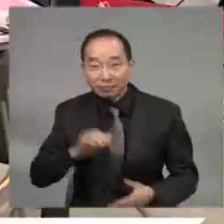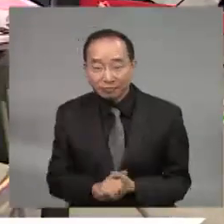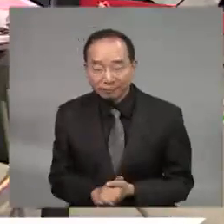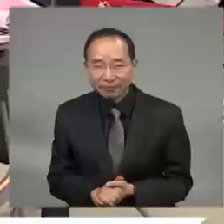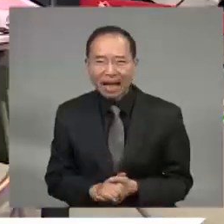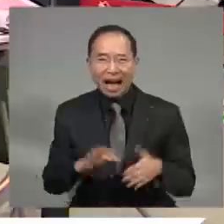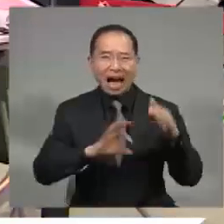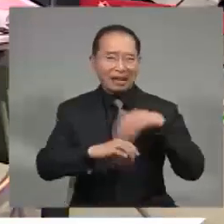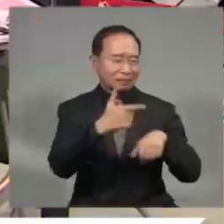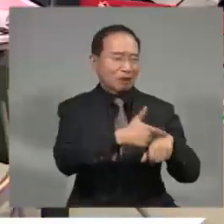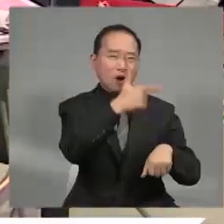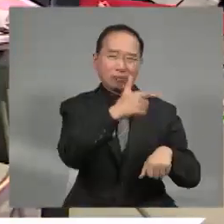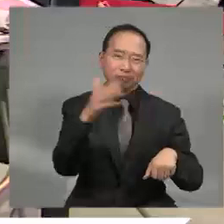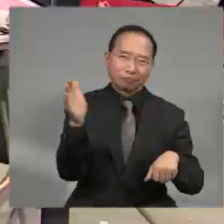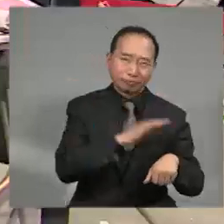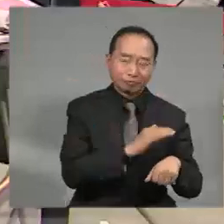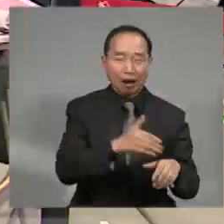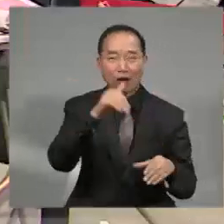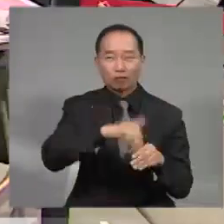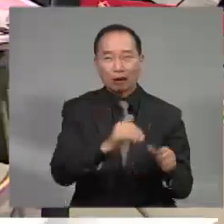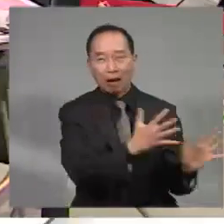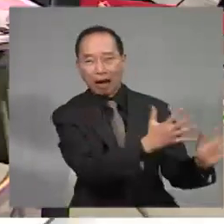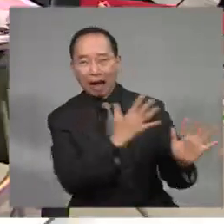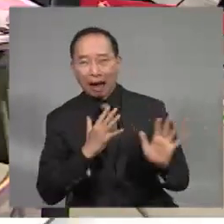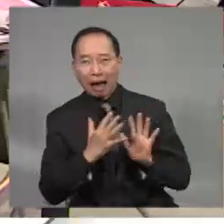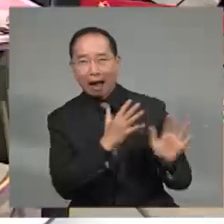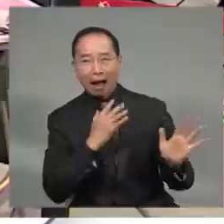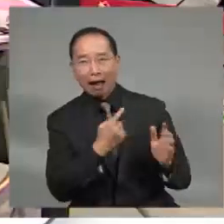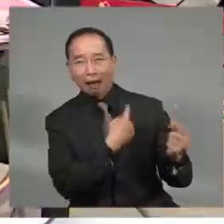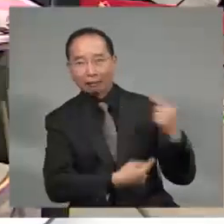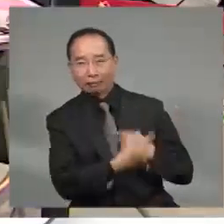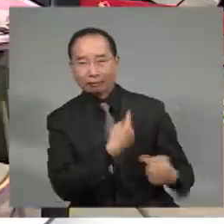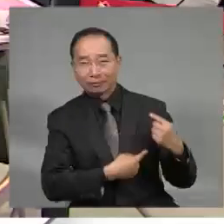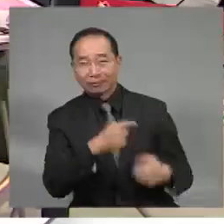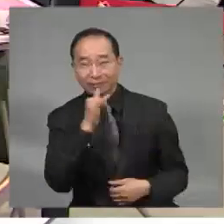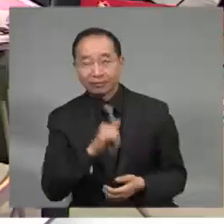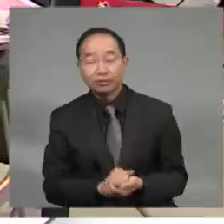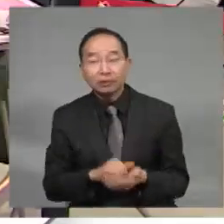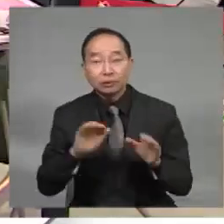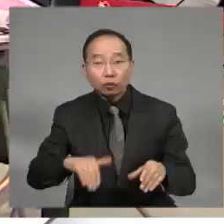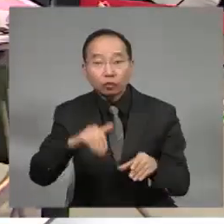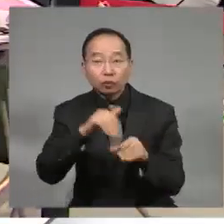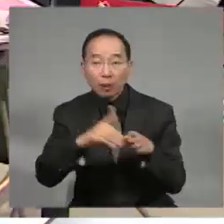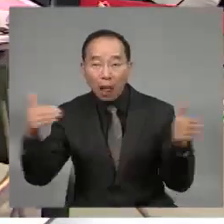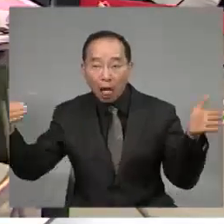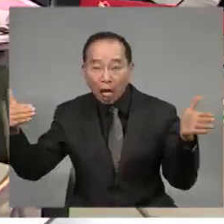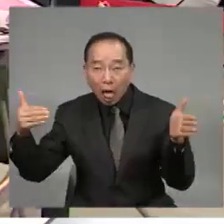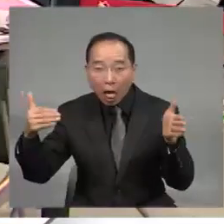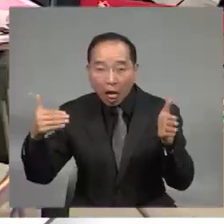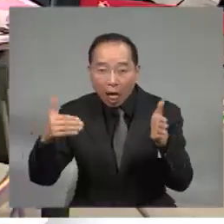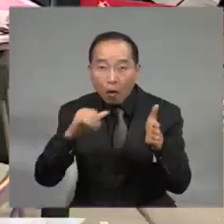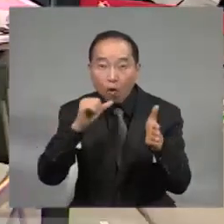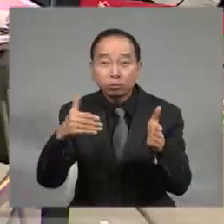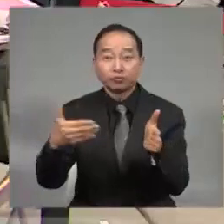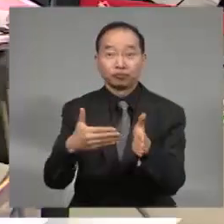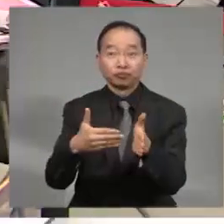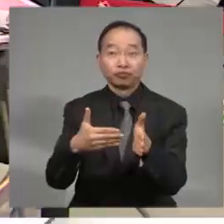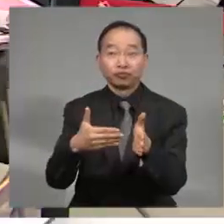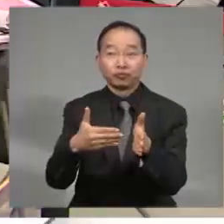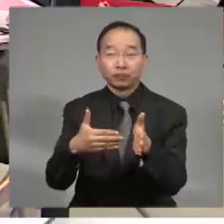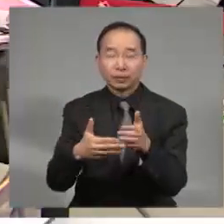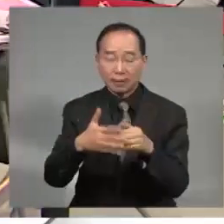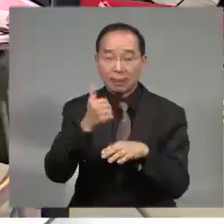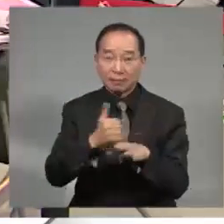시간부터 지금까지 투표를 하기 위한 발걸음이 꾸준히 이어지고 있는데요. 현재 투표 마감 시간 5분을 남기고 있습니다.